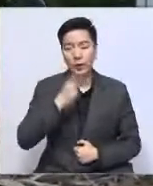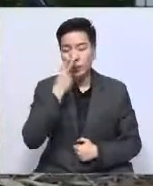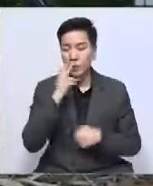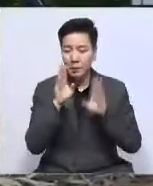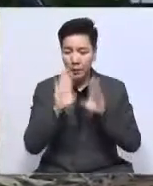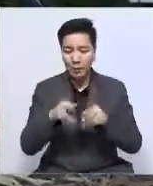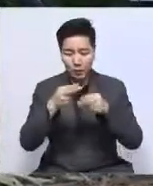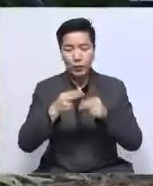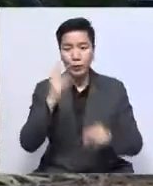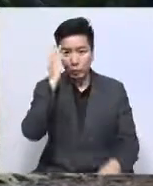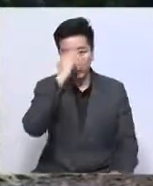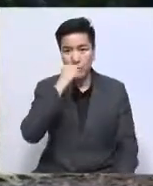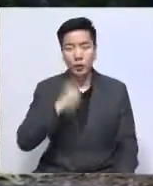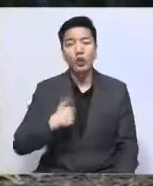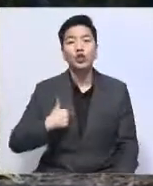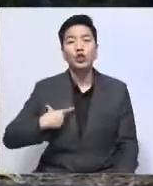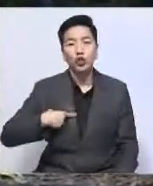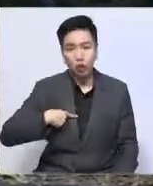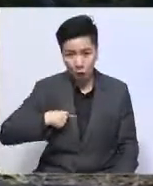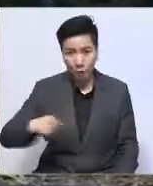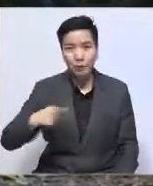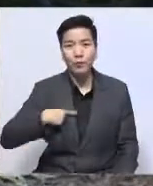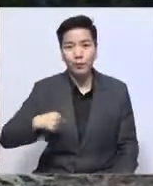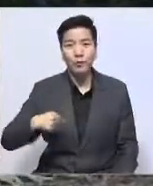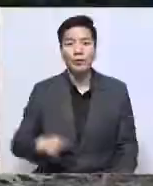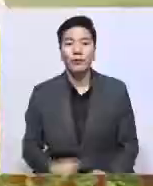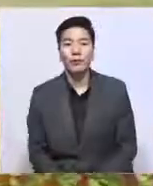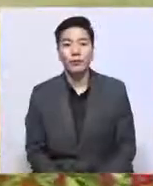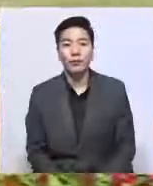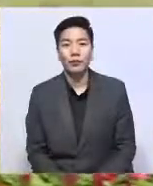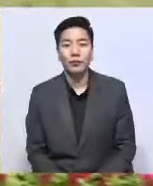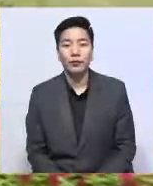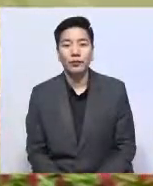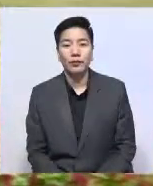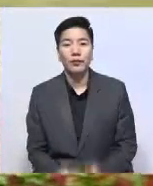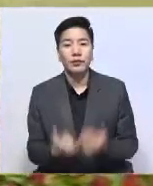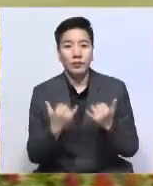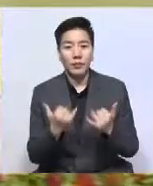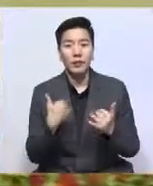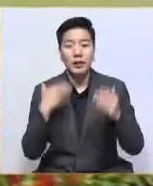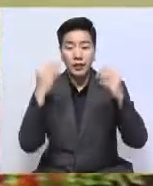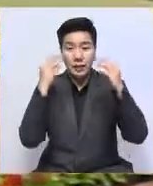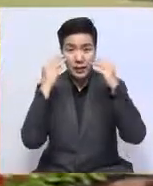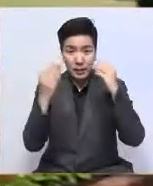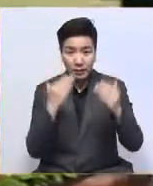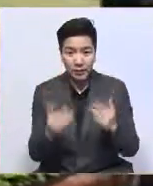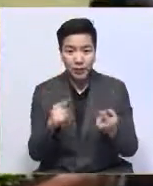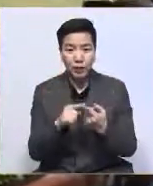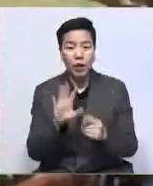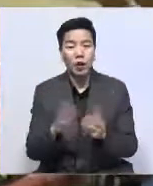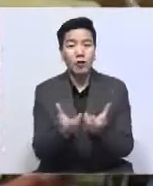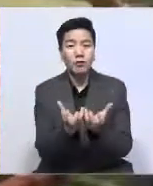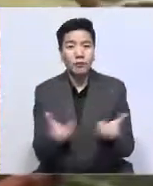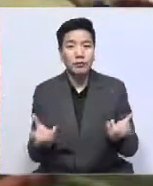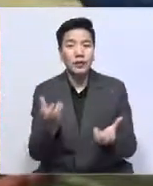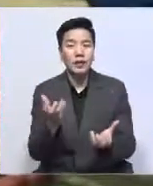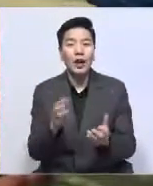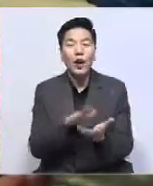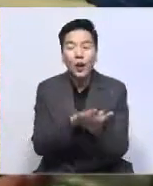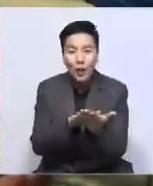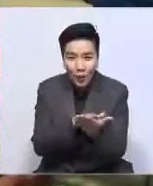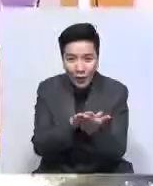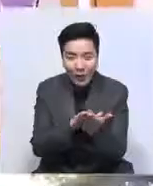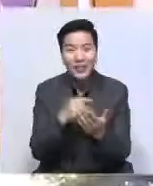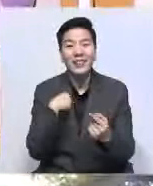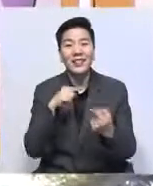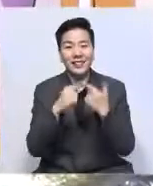งามดีชอบ นอกจากนี้นะคะที่มีกิจกรรมที่พิพิธภัณฑ์แห่งชาติขออภัยค่ะ